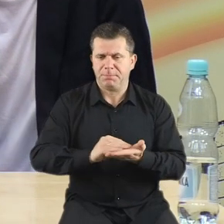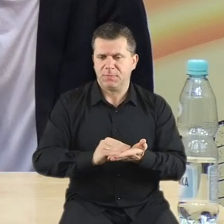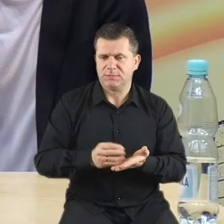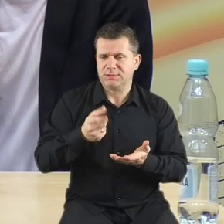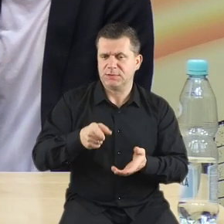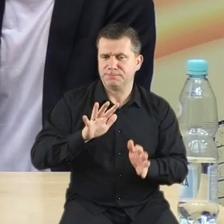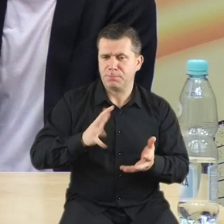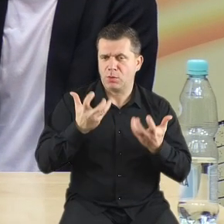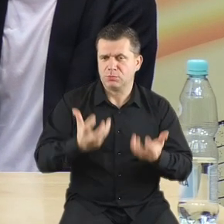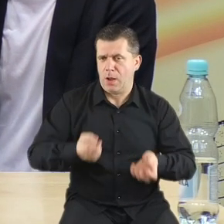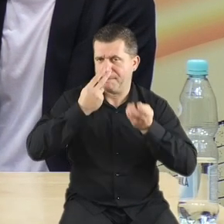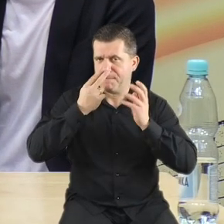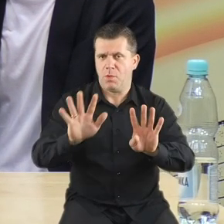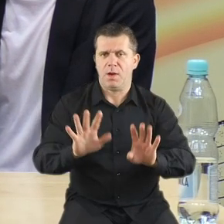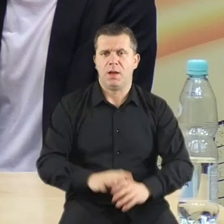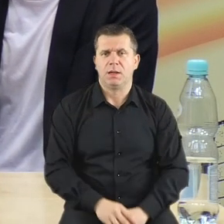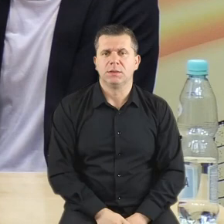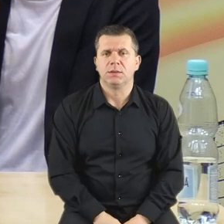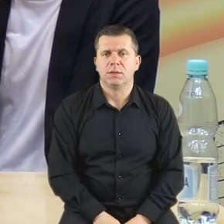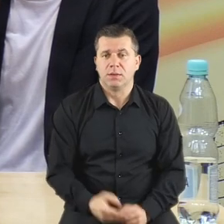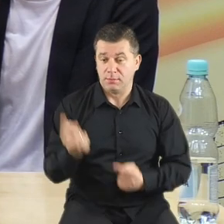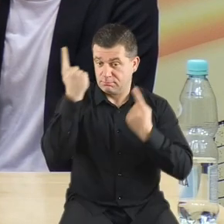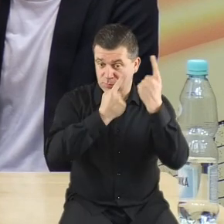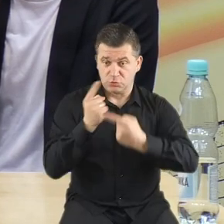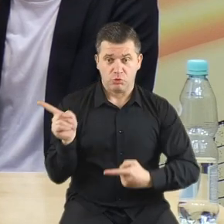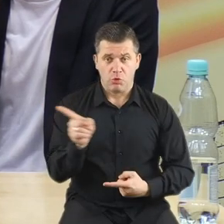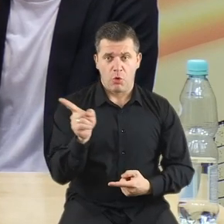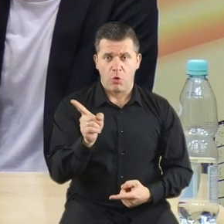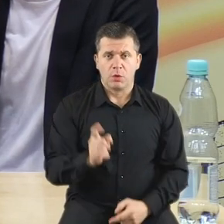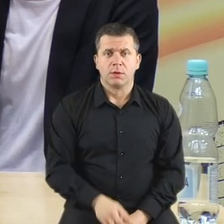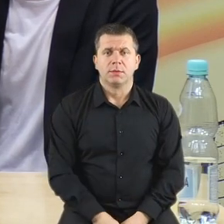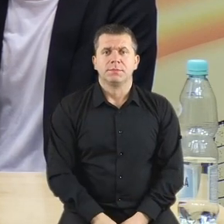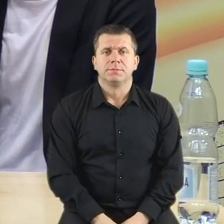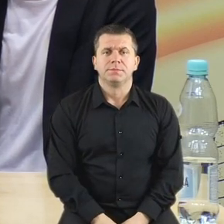że jakby wydaje mi się, że oni,